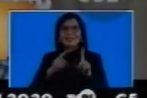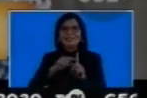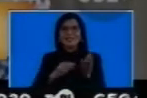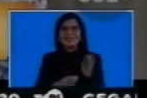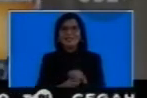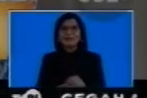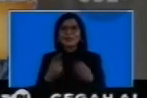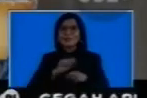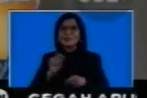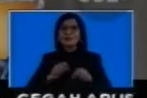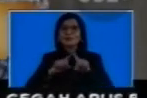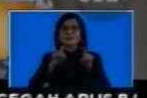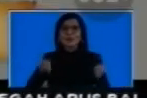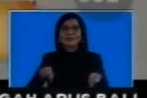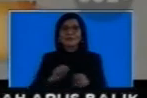1 telah menulis surat.